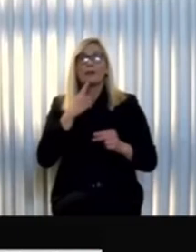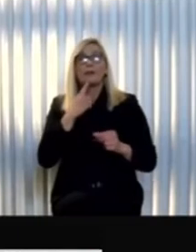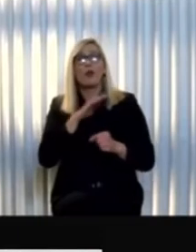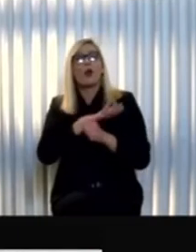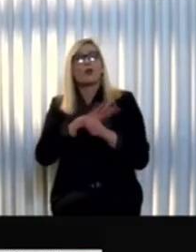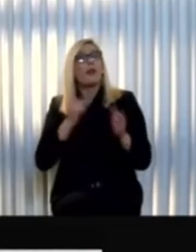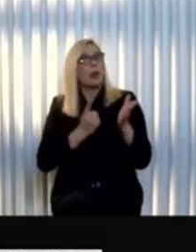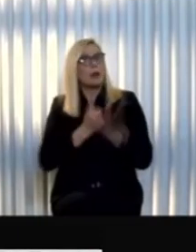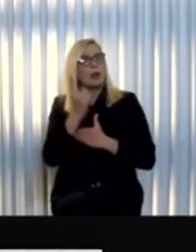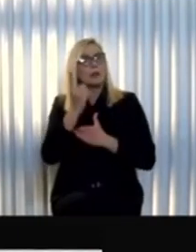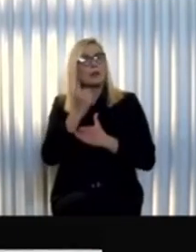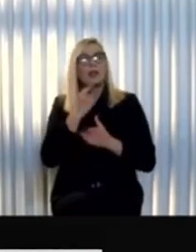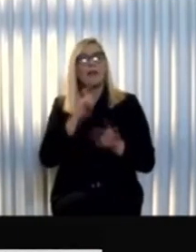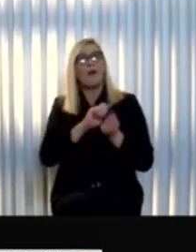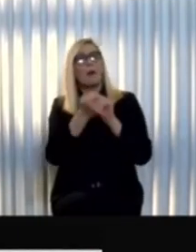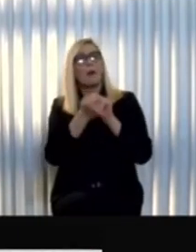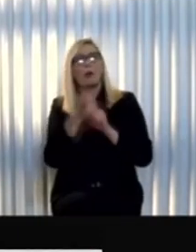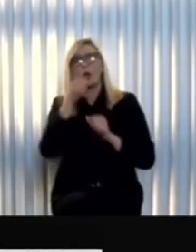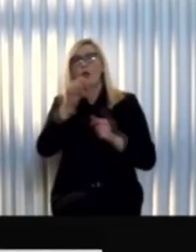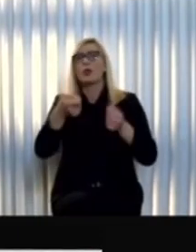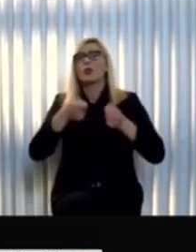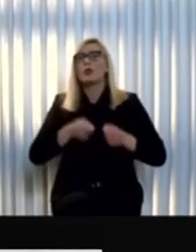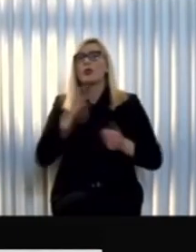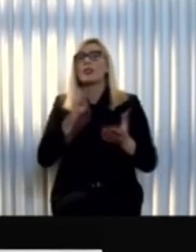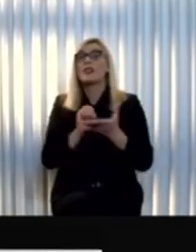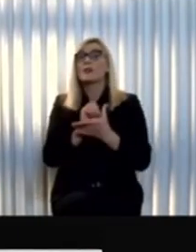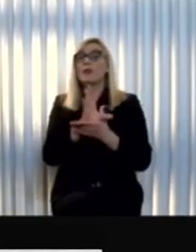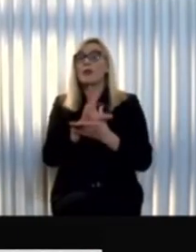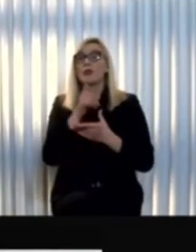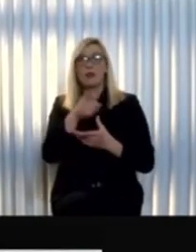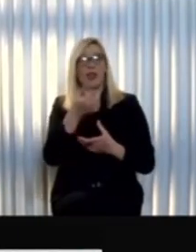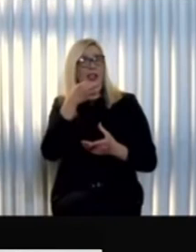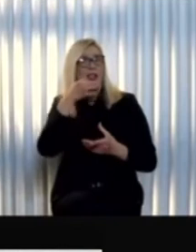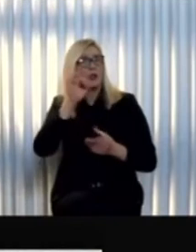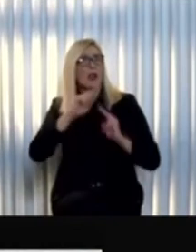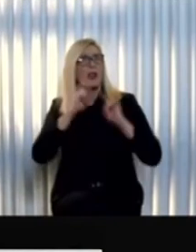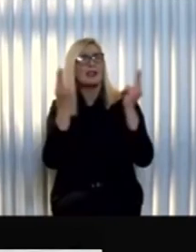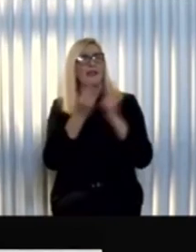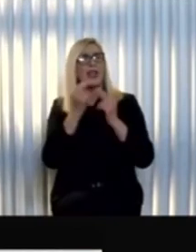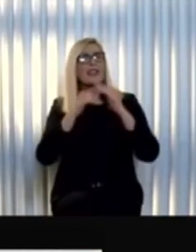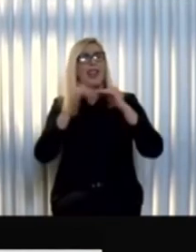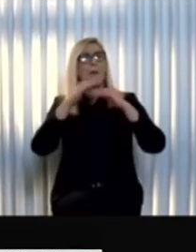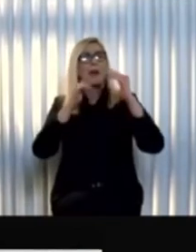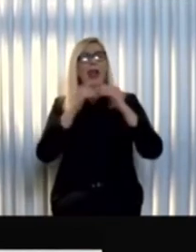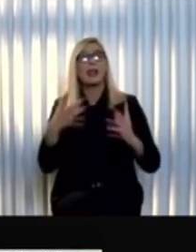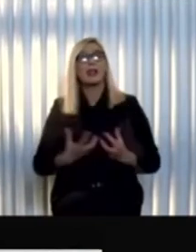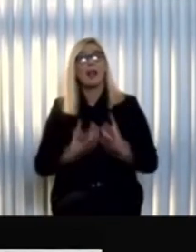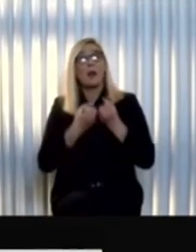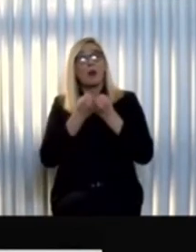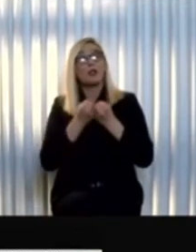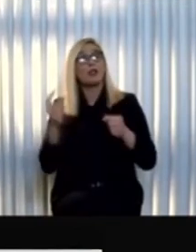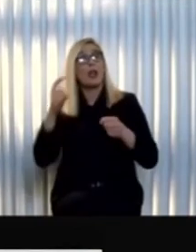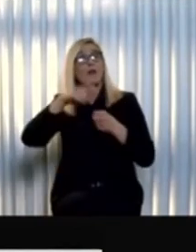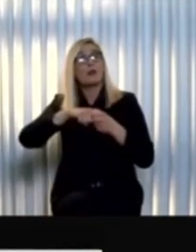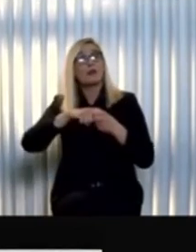резултати од промените што ги донесовме за спроведување на најдобрите светски практики за подршка и вклучување